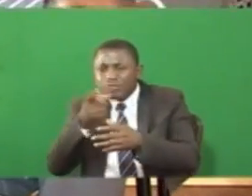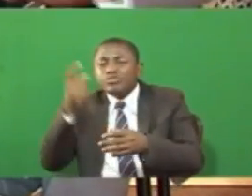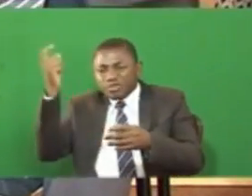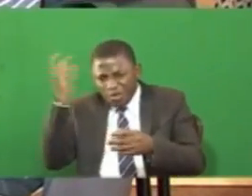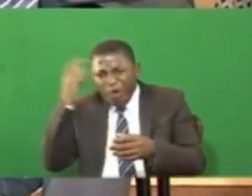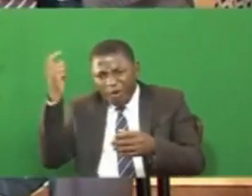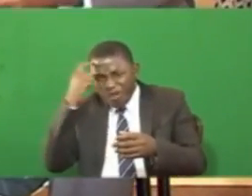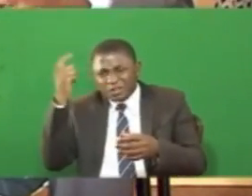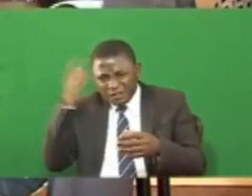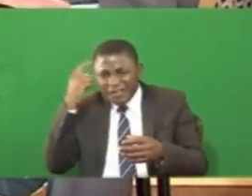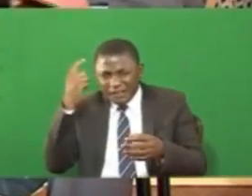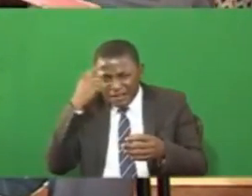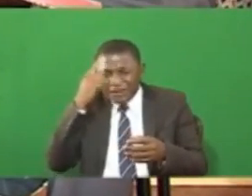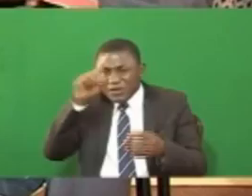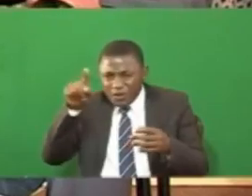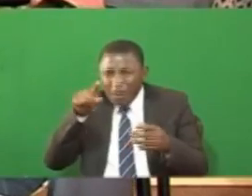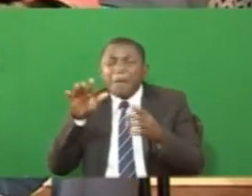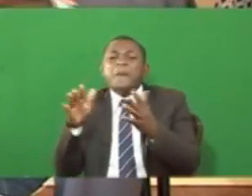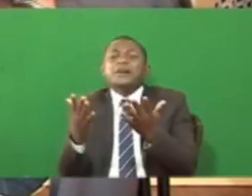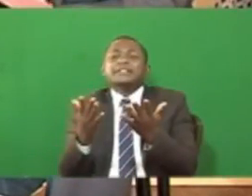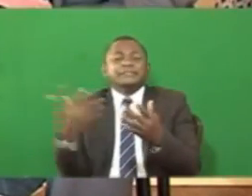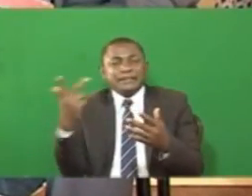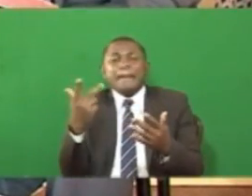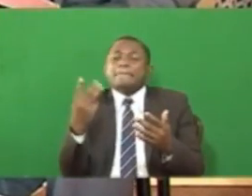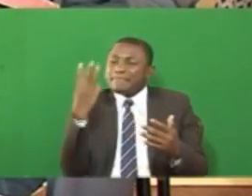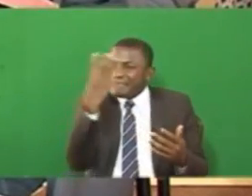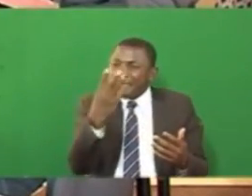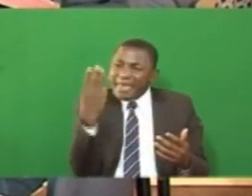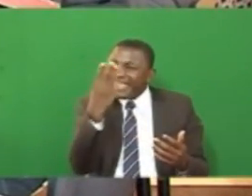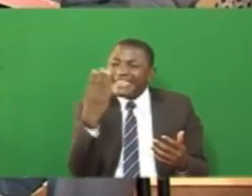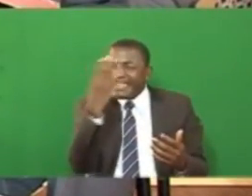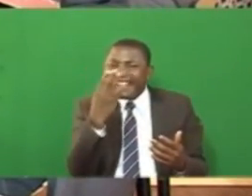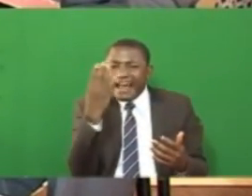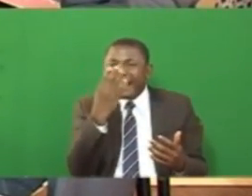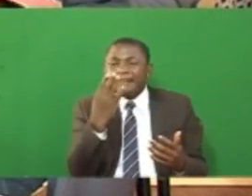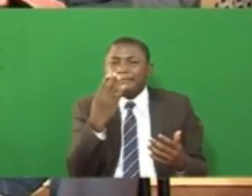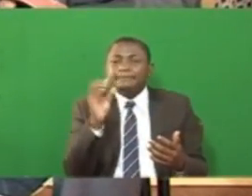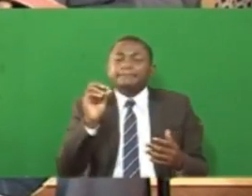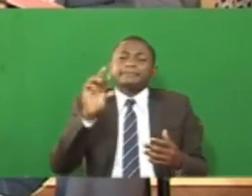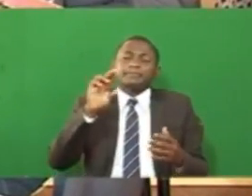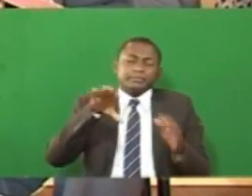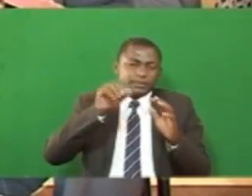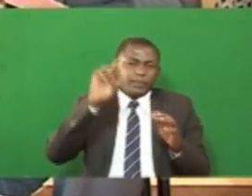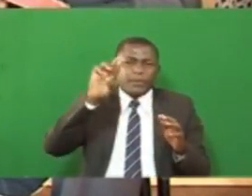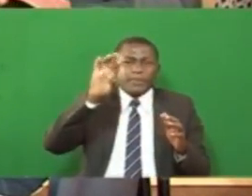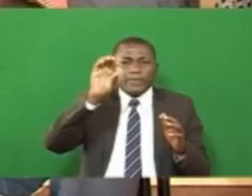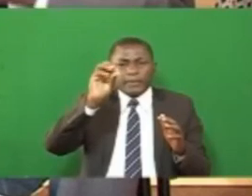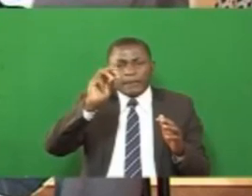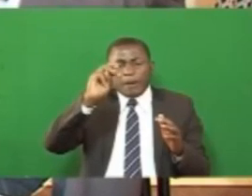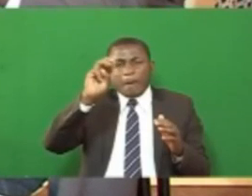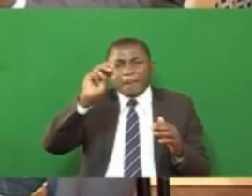Unoza mapaburitsa nenzira yakanaka. Right. Saka inobva ndoinobva yataurwa na Paul manje kuna vaRoma 3 verse 31